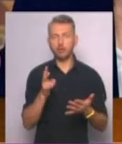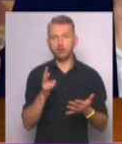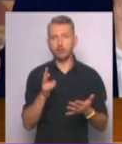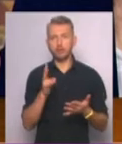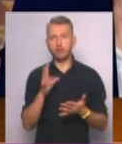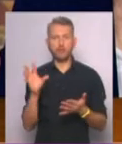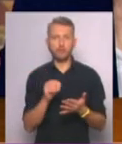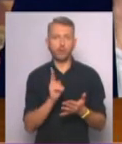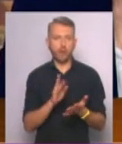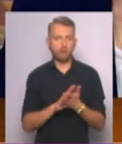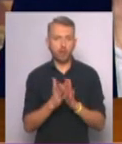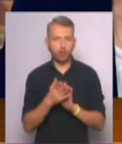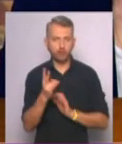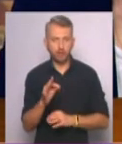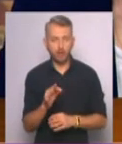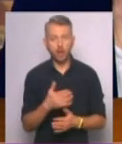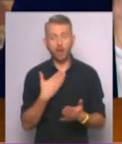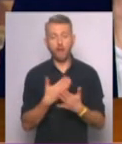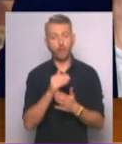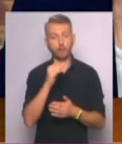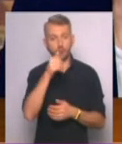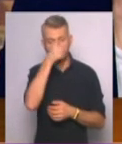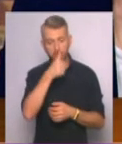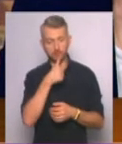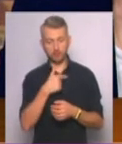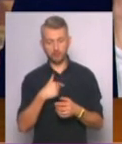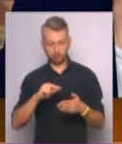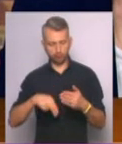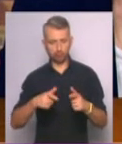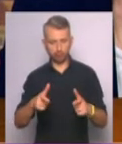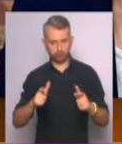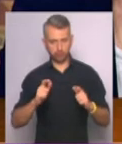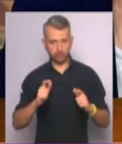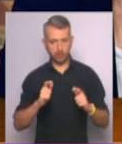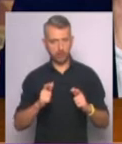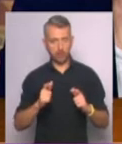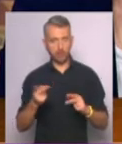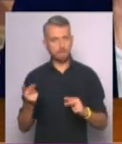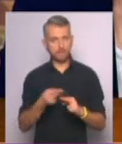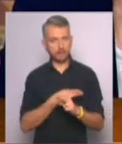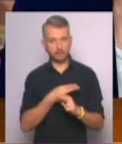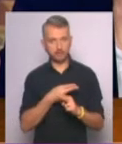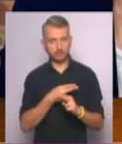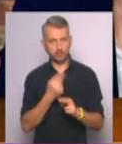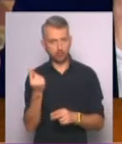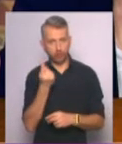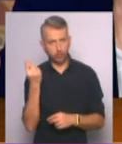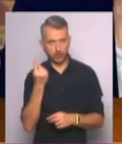все как положено. А вот в феврале месяце нам пришел вот этот вот уже без